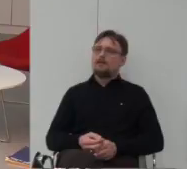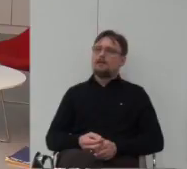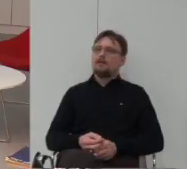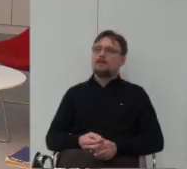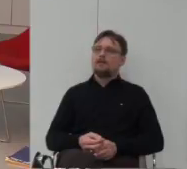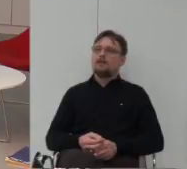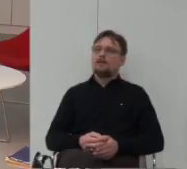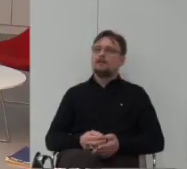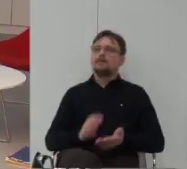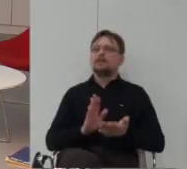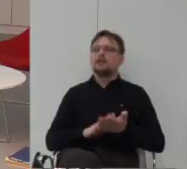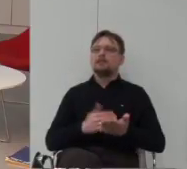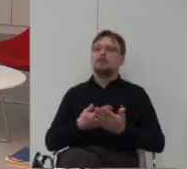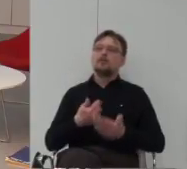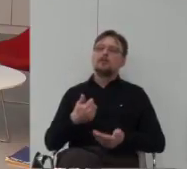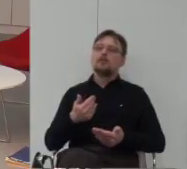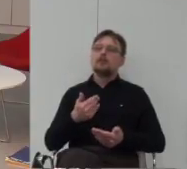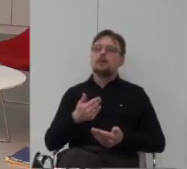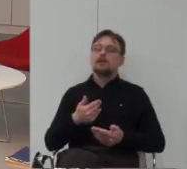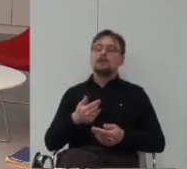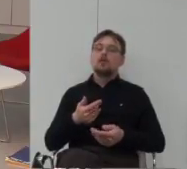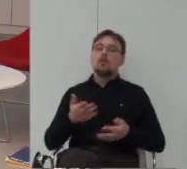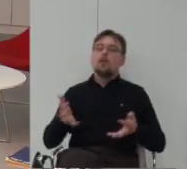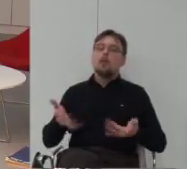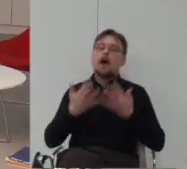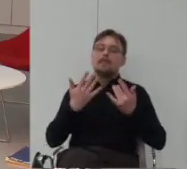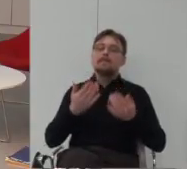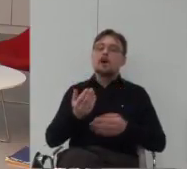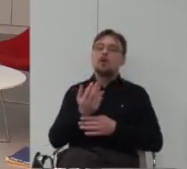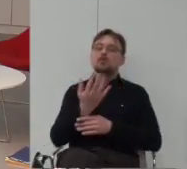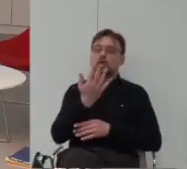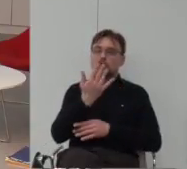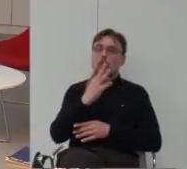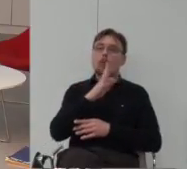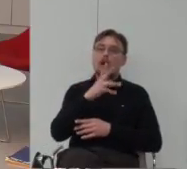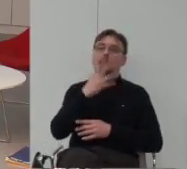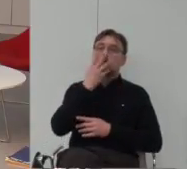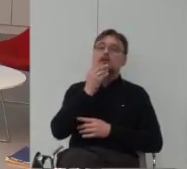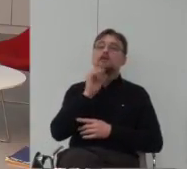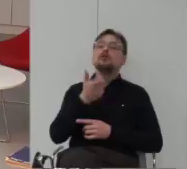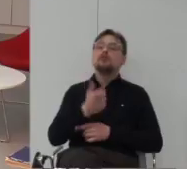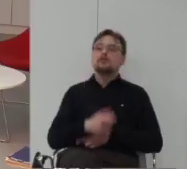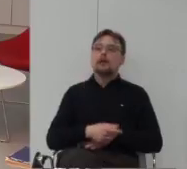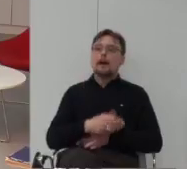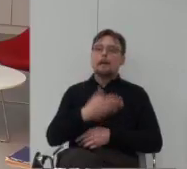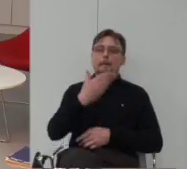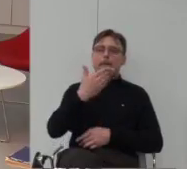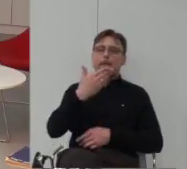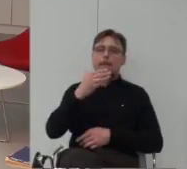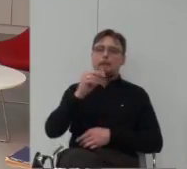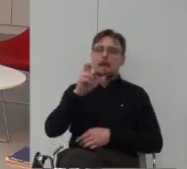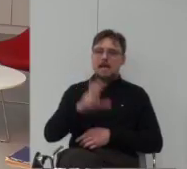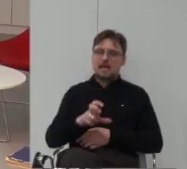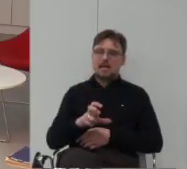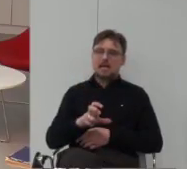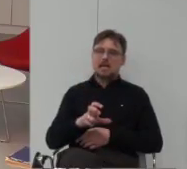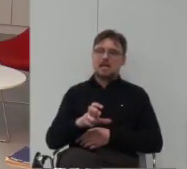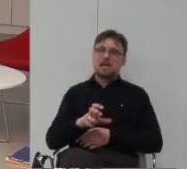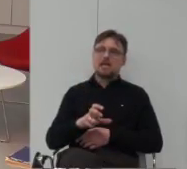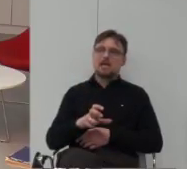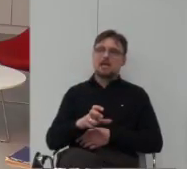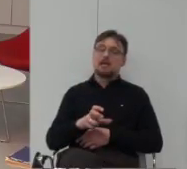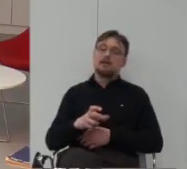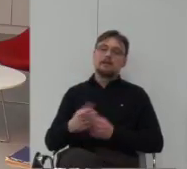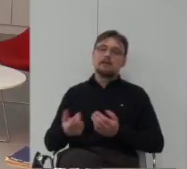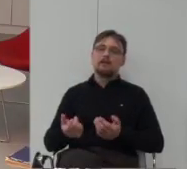Też na przykład taką nieskomplikowaną rośliną, która może ładnie wyglądać, jest mech. Nie to, żeby to była